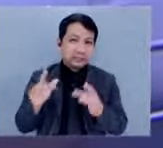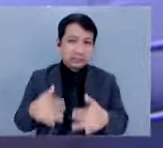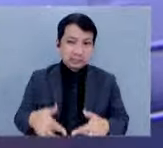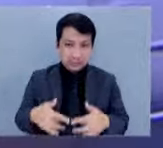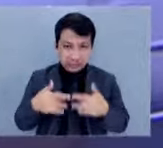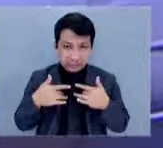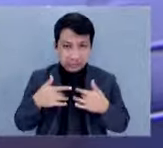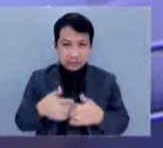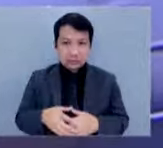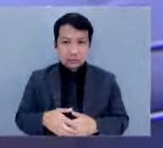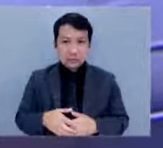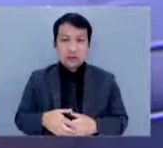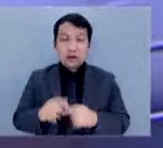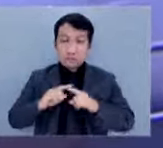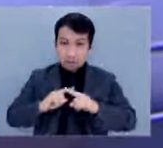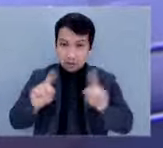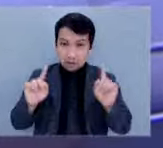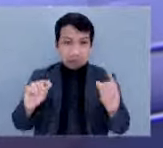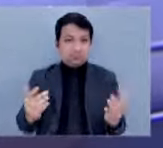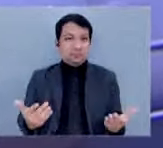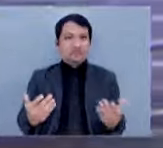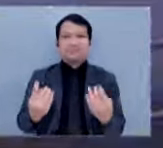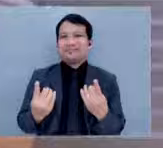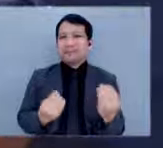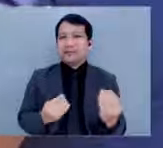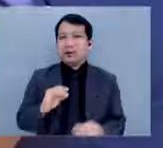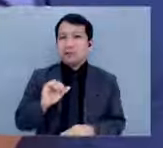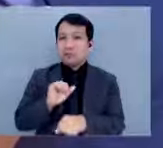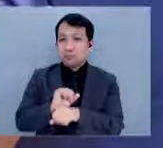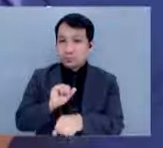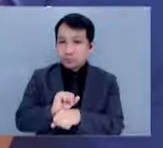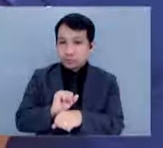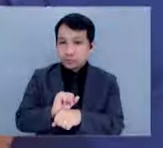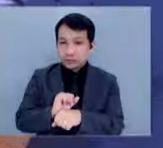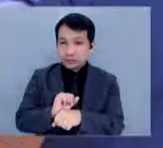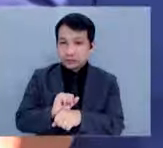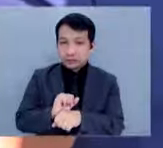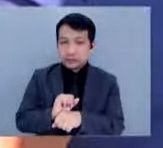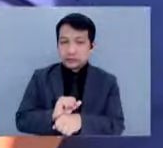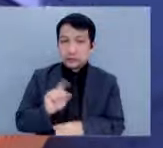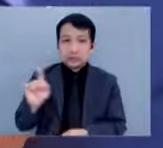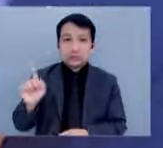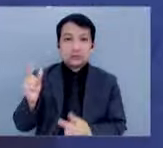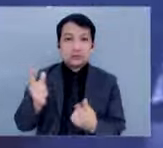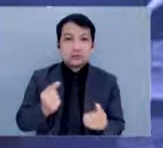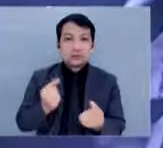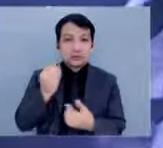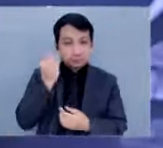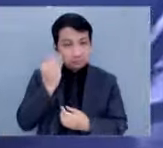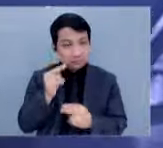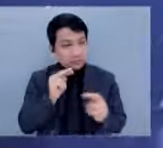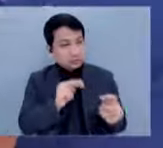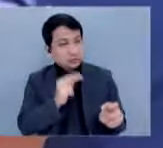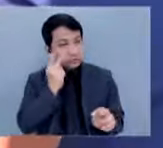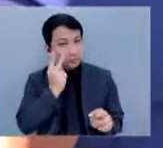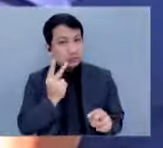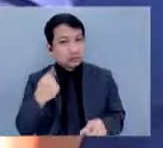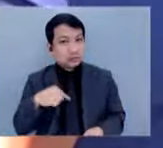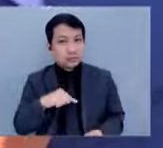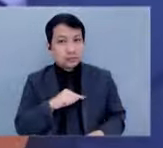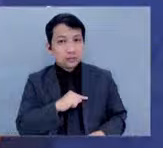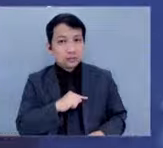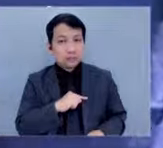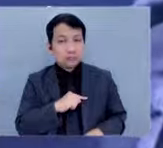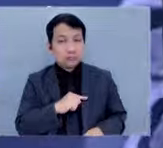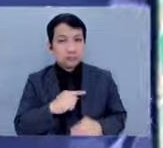pero wala tayong magagawa dyan kasi trabaho man natin. Yun sir, yung ginagawa nila pag nakikita nila kami, lumalapit sila sa